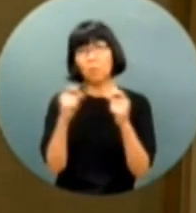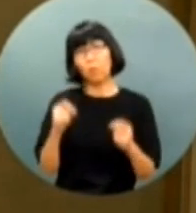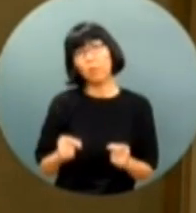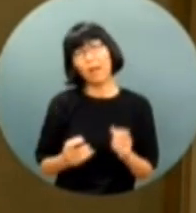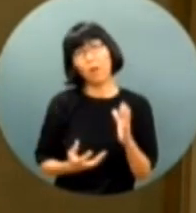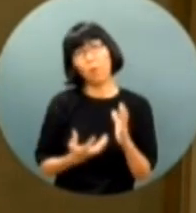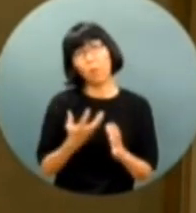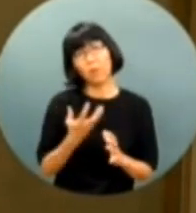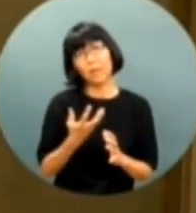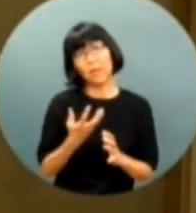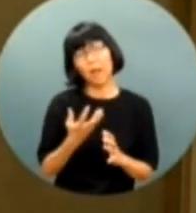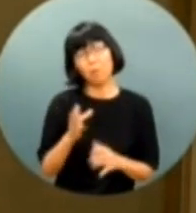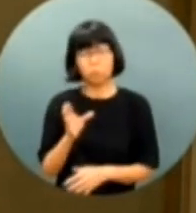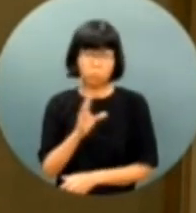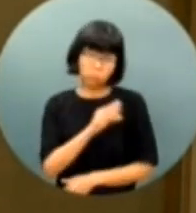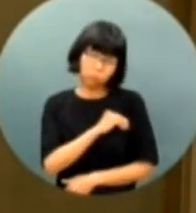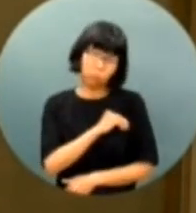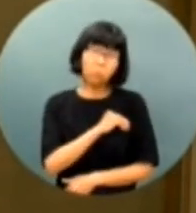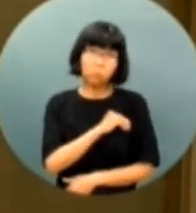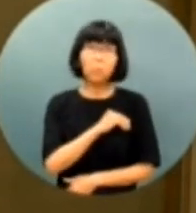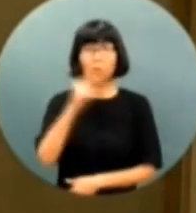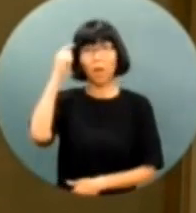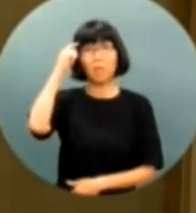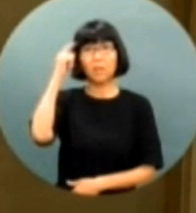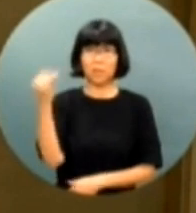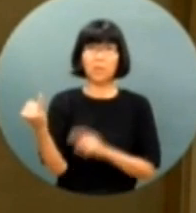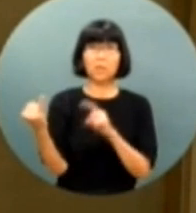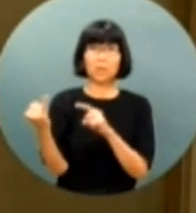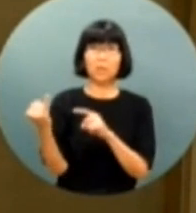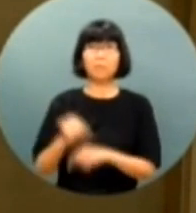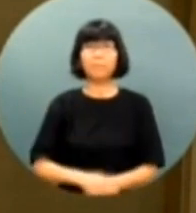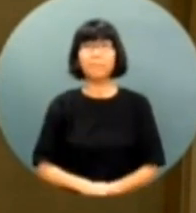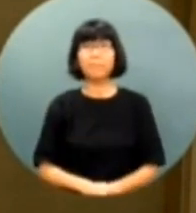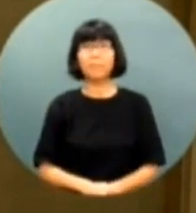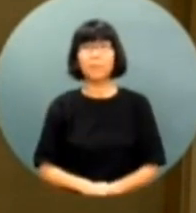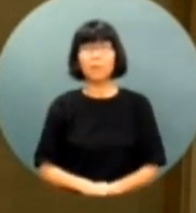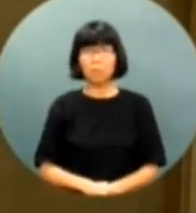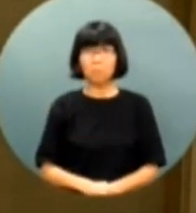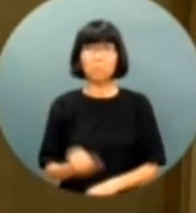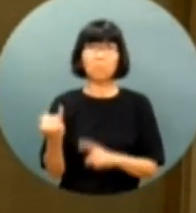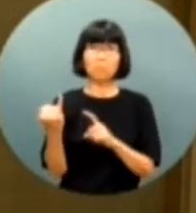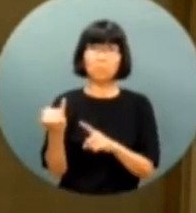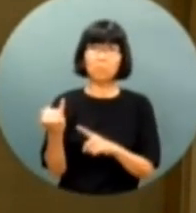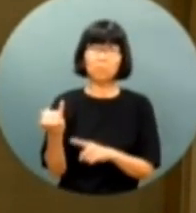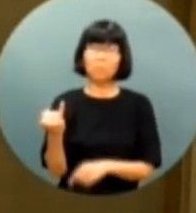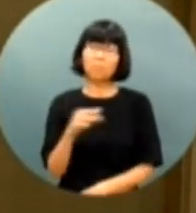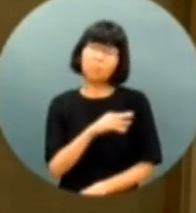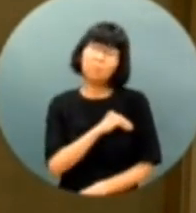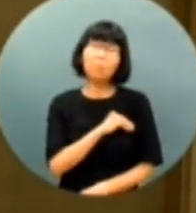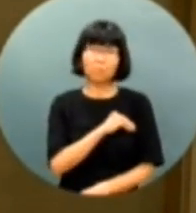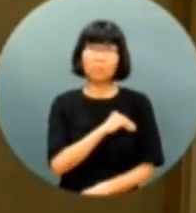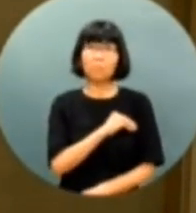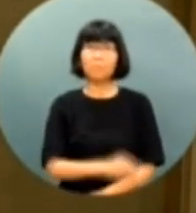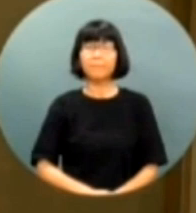に意気消沈されているという印象を受けました。要は非常に傷つかれておるなというふうに私は感じました。そ